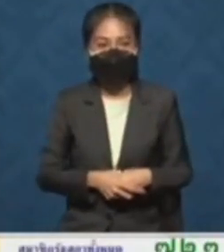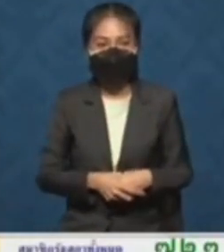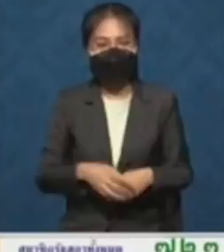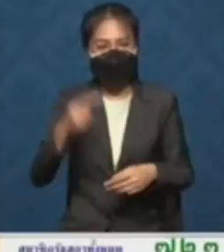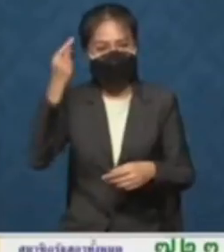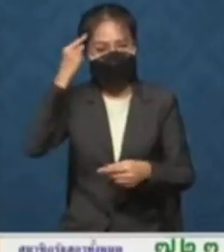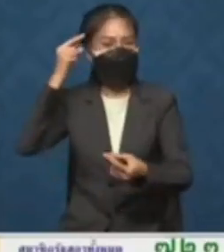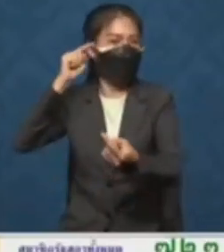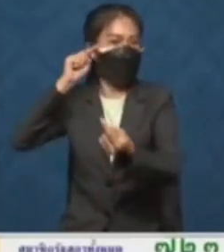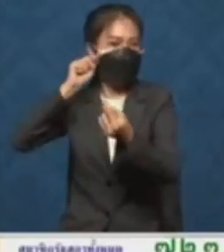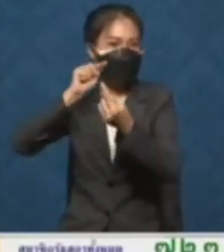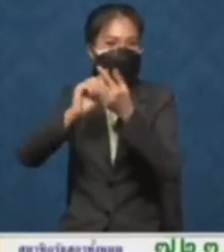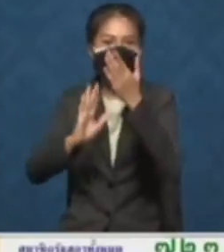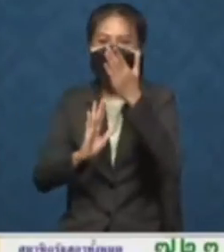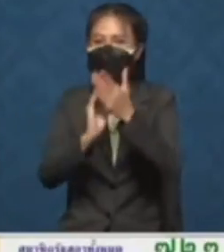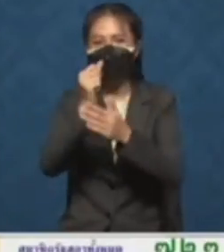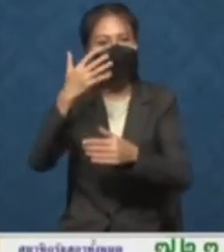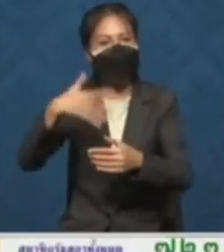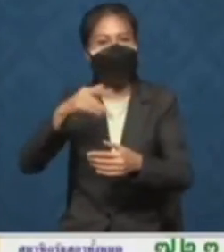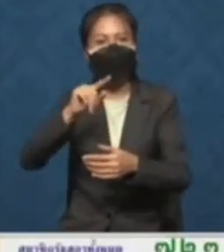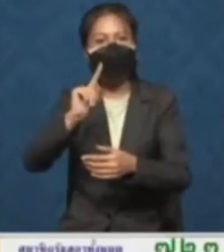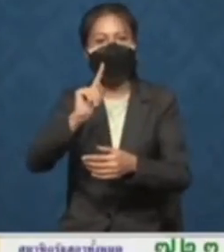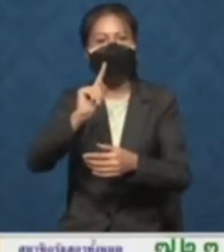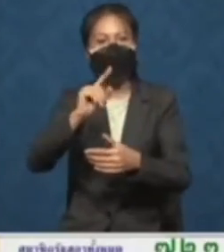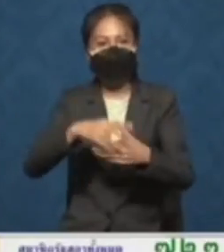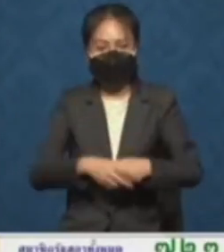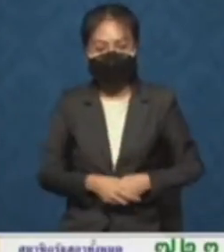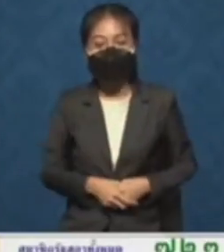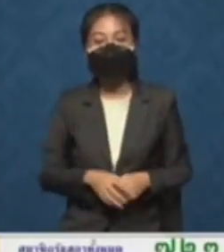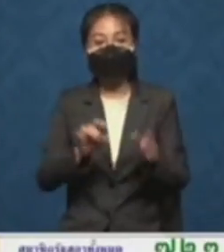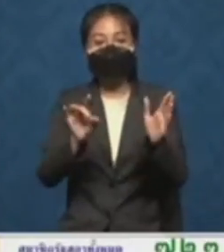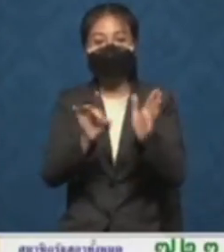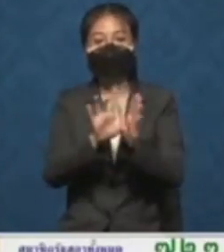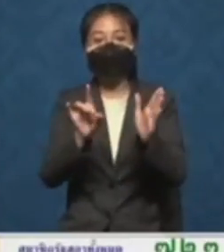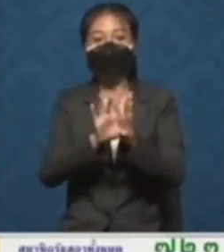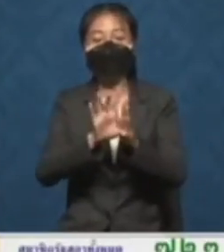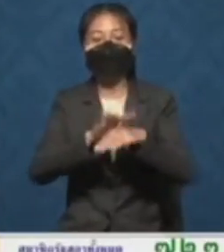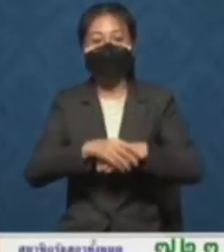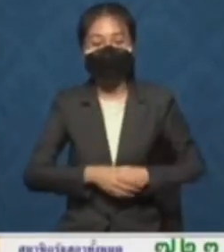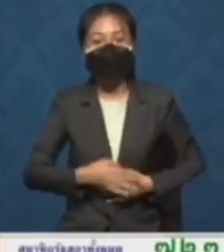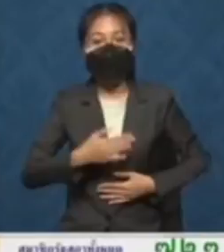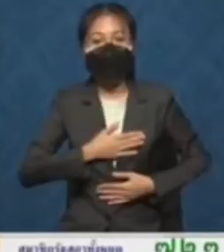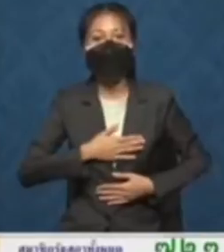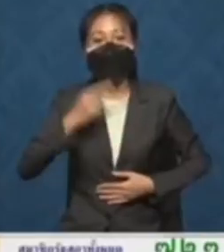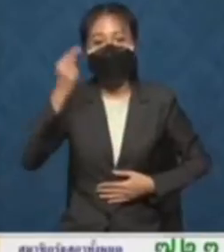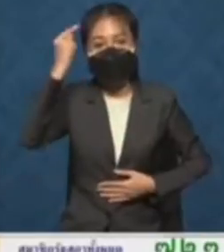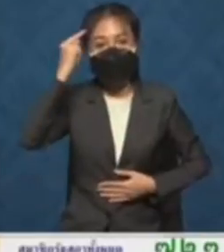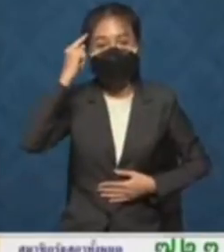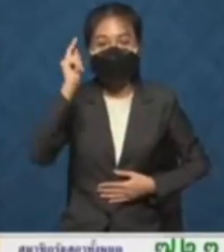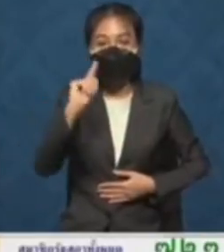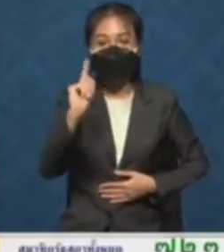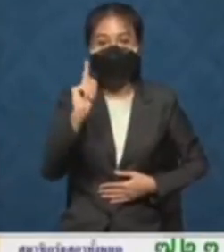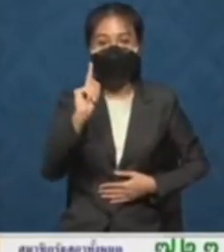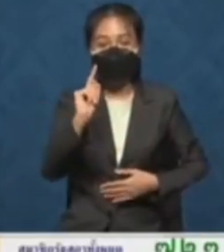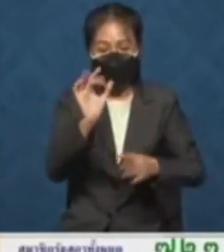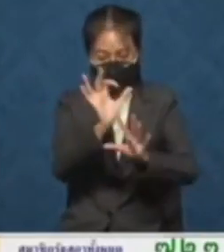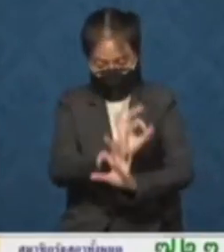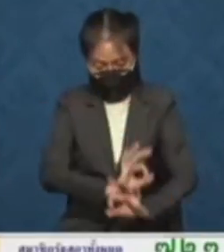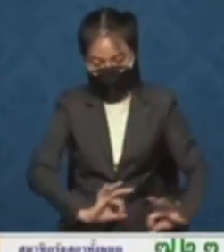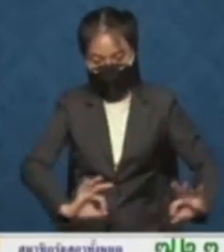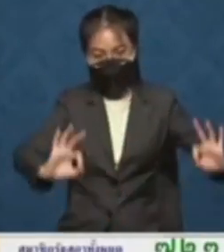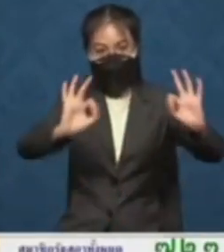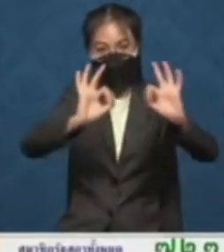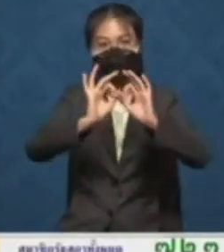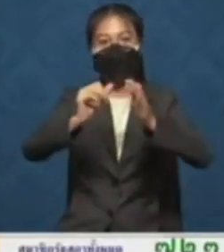หมายตามหลักการเหตุผลได้ข้อสุดท้ายครับผมคิดว่าเป็นเรื่องสำคัญที่สุดการแก้รั